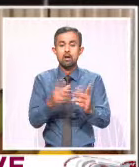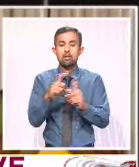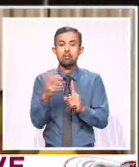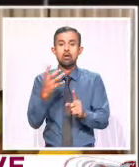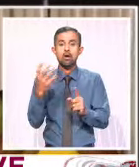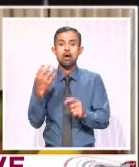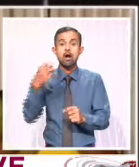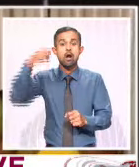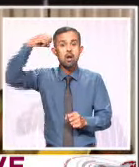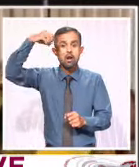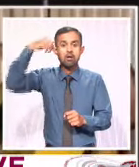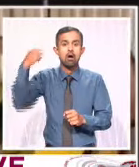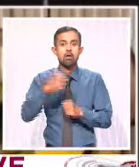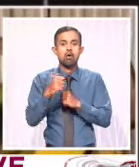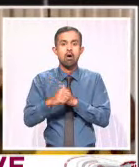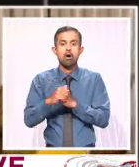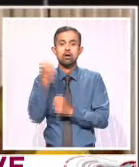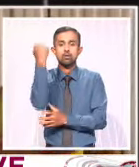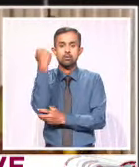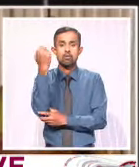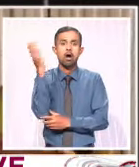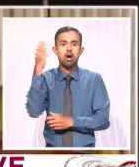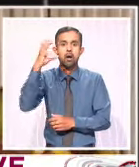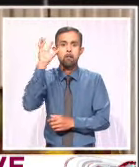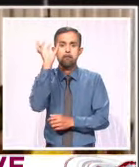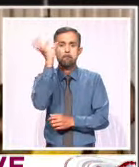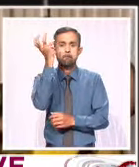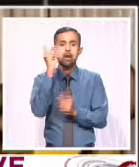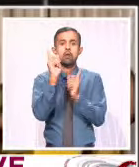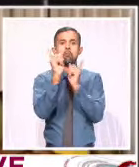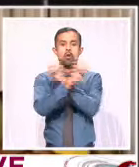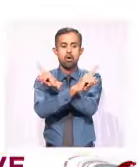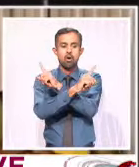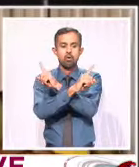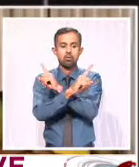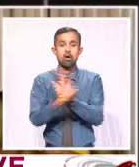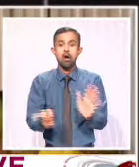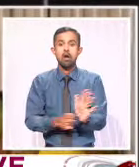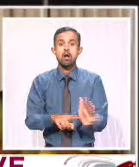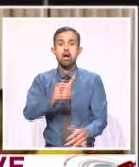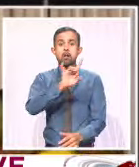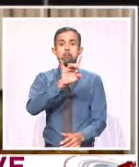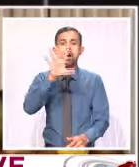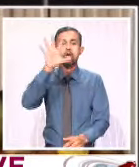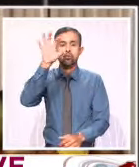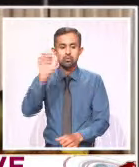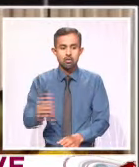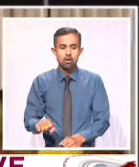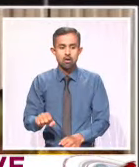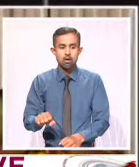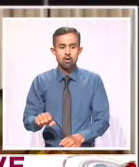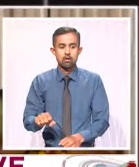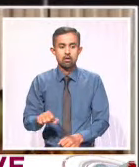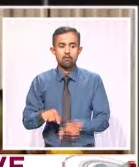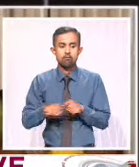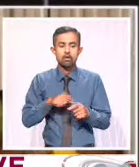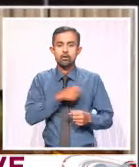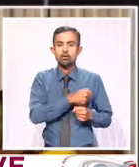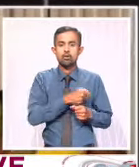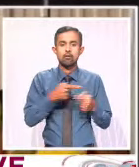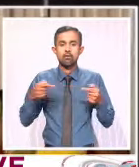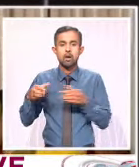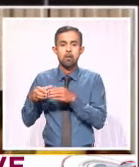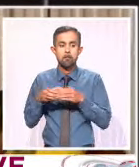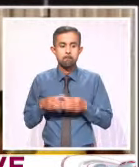දඹුල්ලේ ලයිට් ටික අලුතෙන් හයි කරලා තියෙනවා. කණු ටික ඔක්කොම තිබ්බා, බල්බ්ස් ටික මාරු කරලා තියෙනවා 115,000. ඒ වගේම තමයි ආණ්ඩුවෙත් විපක්ෂයේත්